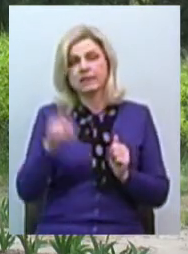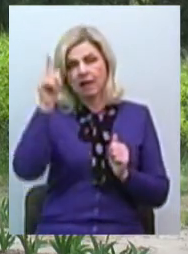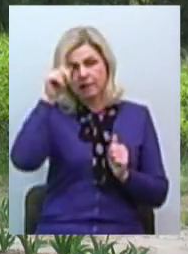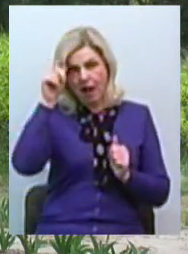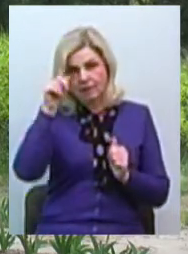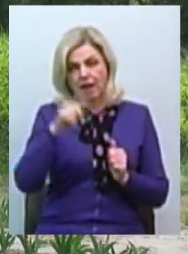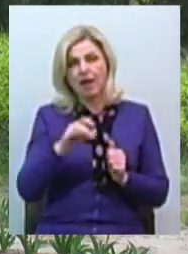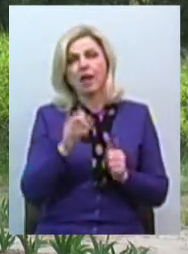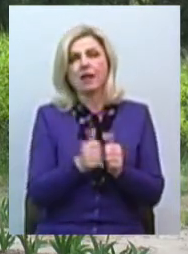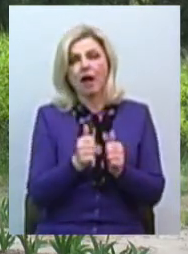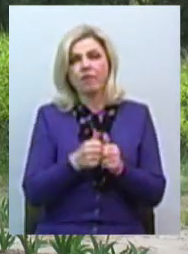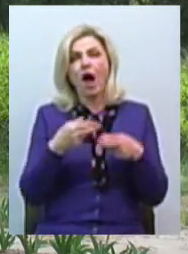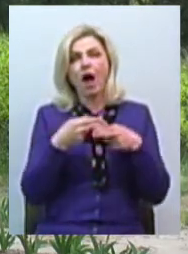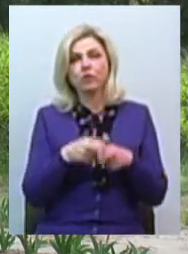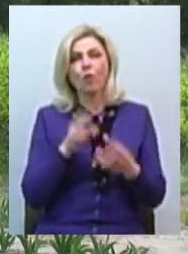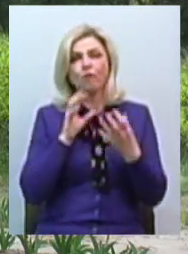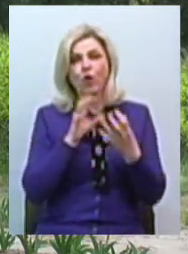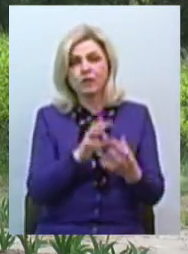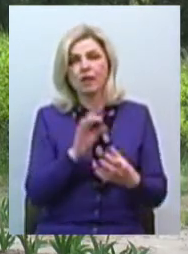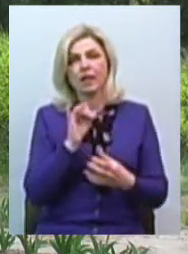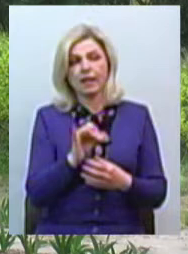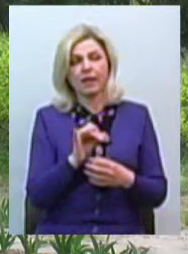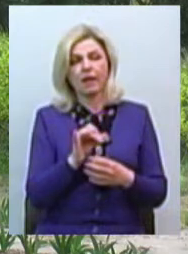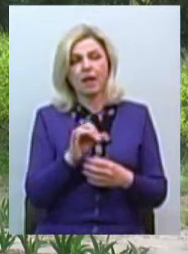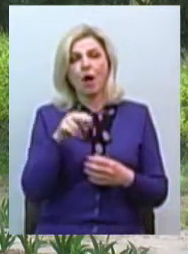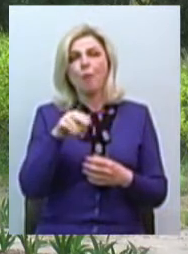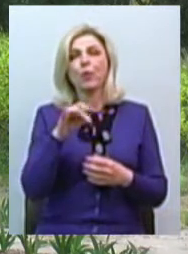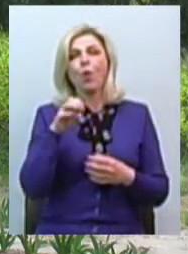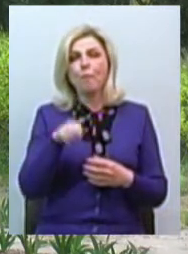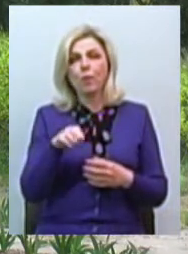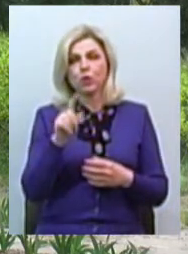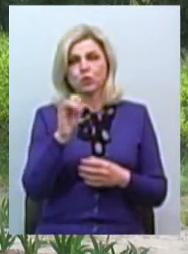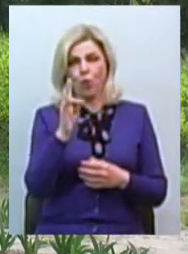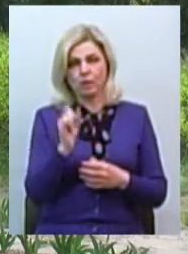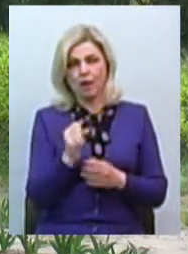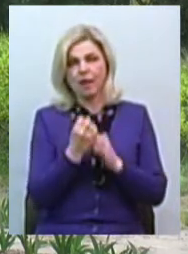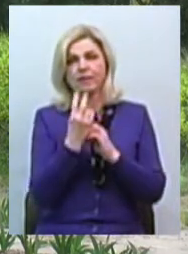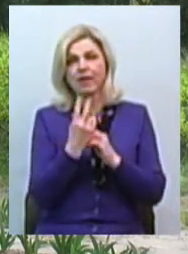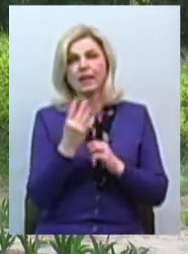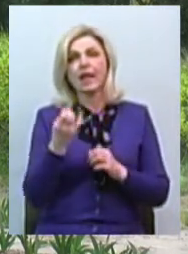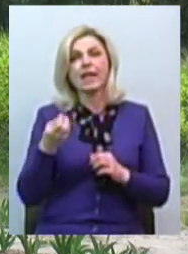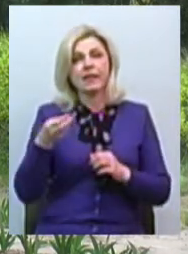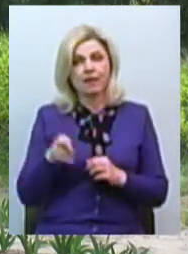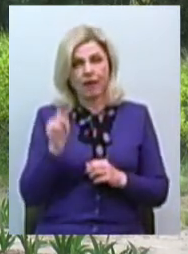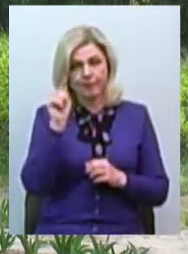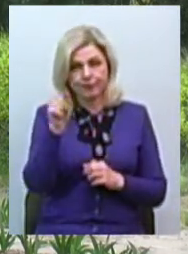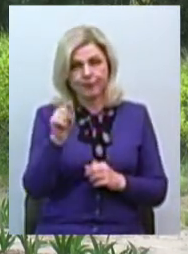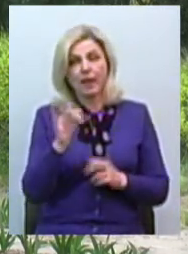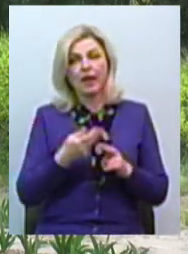Казка, біля автовокзалу і на так званій промзоні на 12-й лінії. І